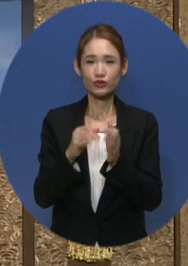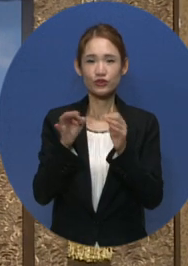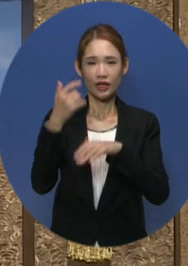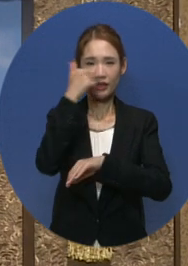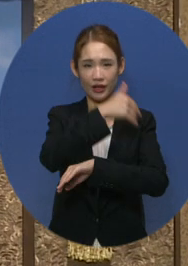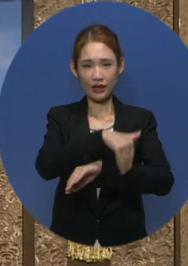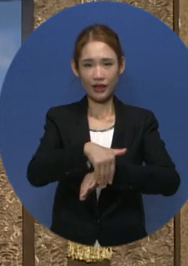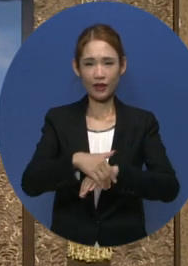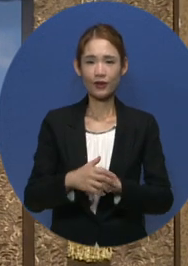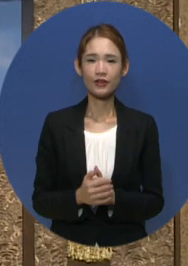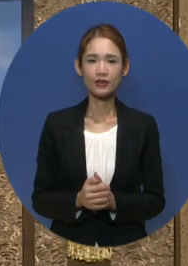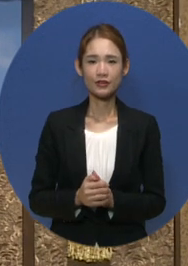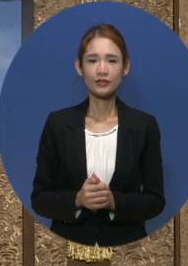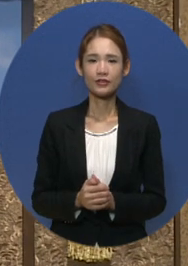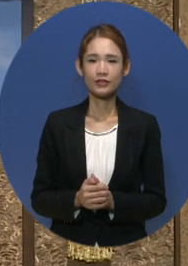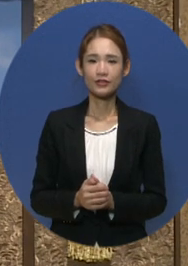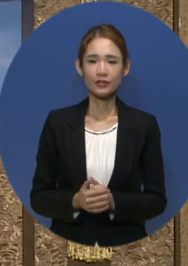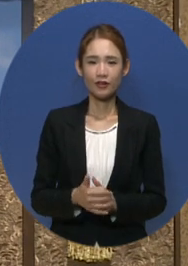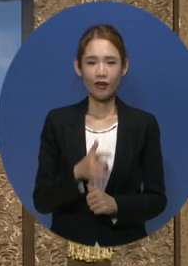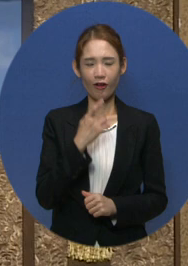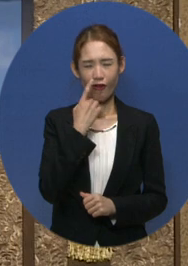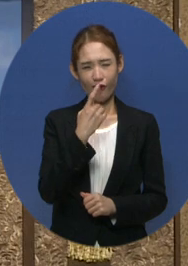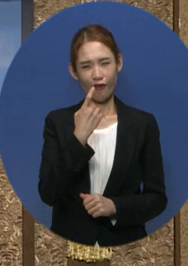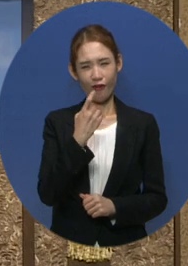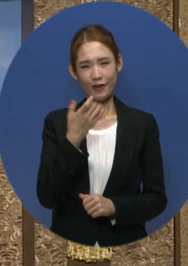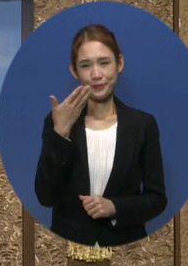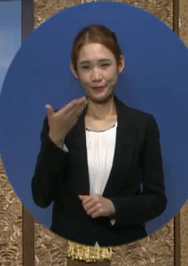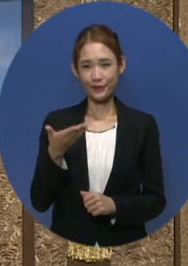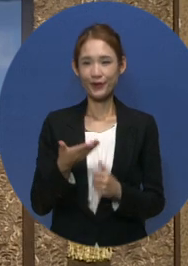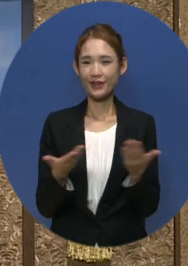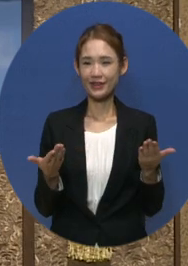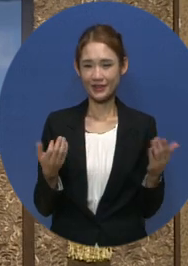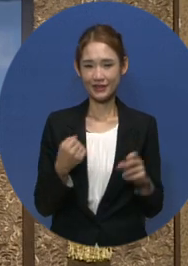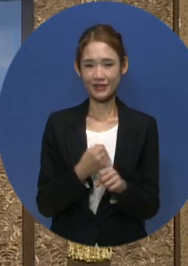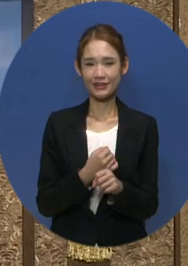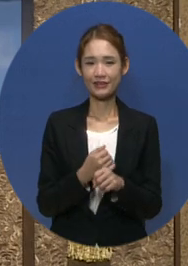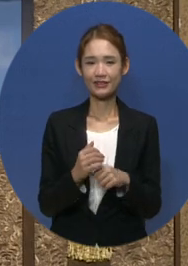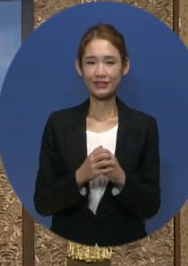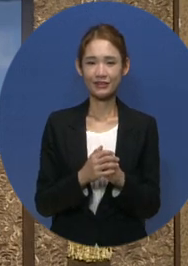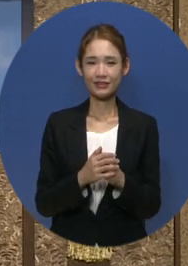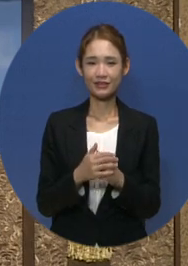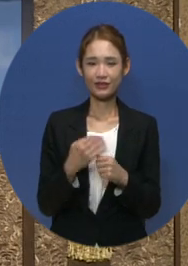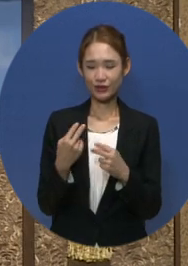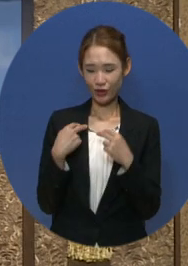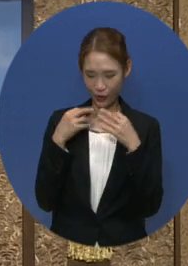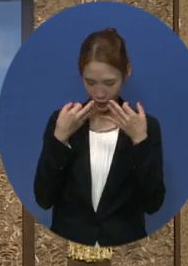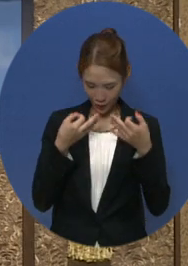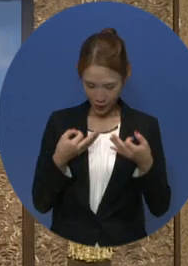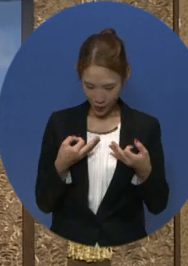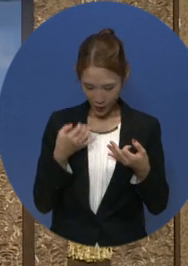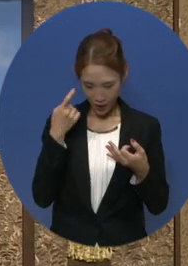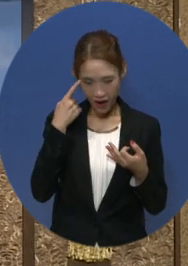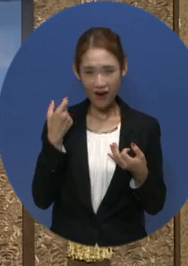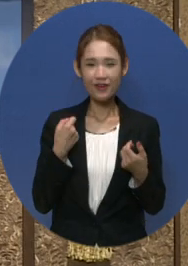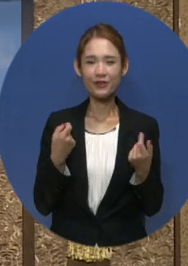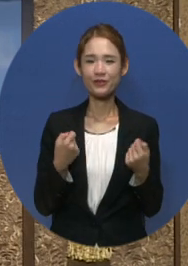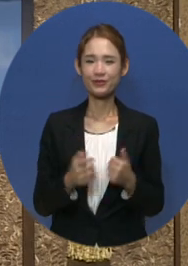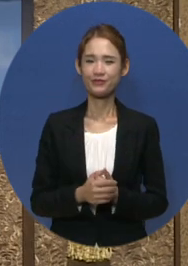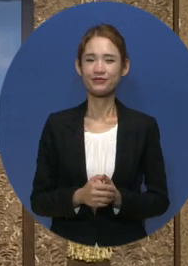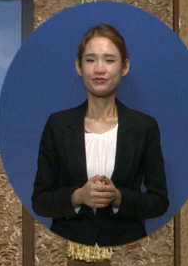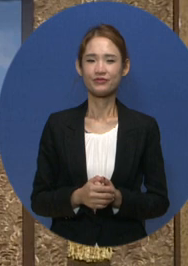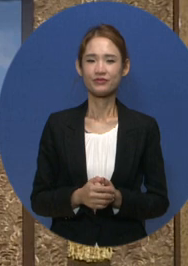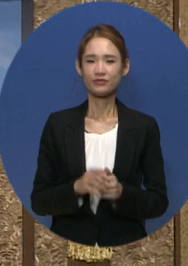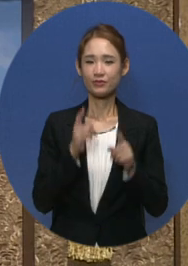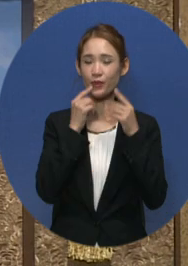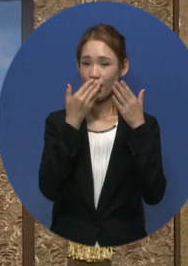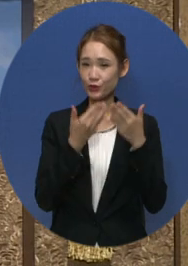예. 너무 멋진 일을 많이 하고 아닙니다. 계십니다. 네. 저를 좀 돌아보게 되는 시간인 것 같은데요. 네. 예.